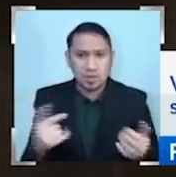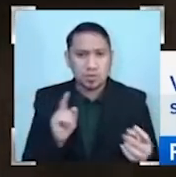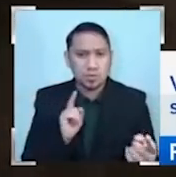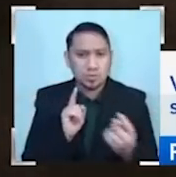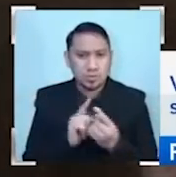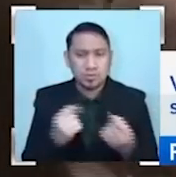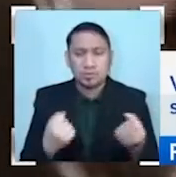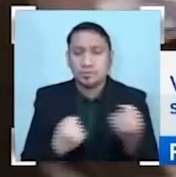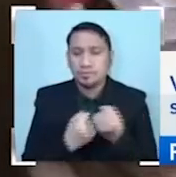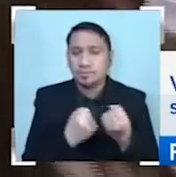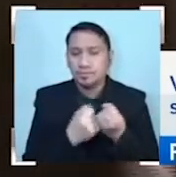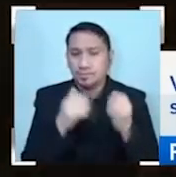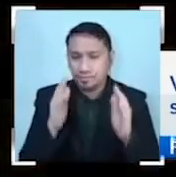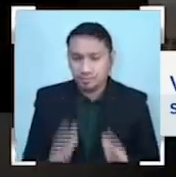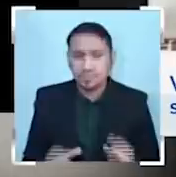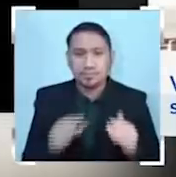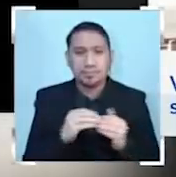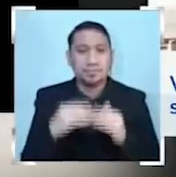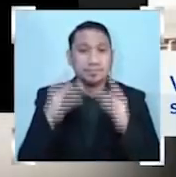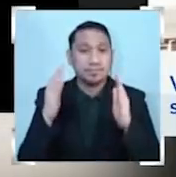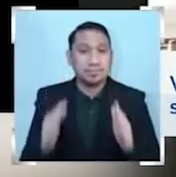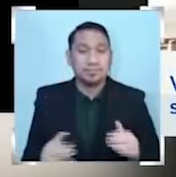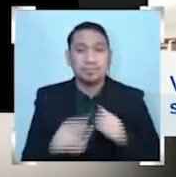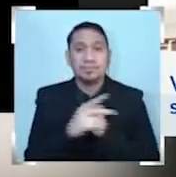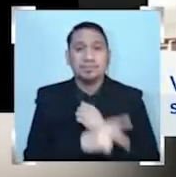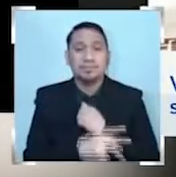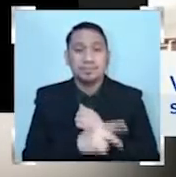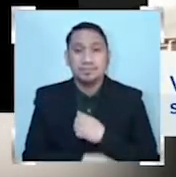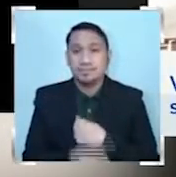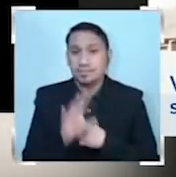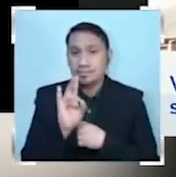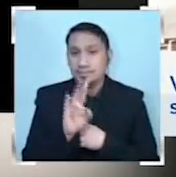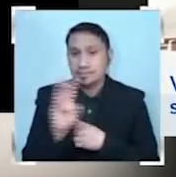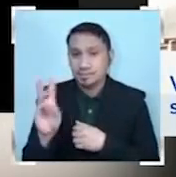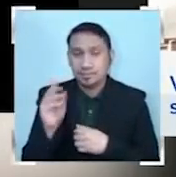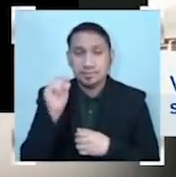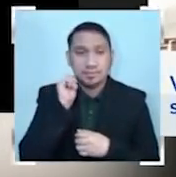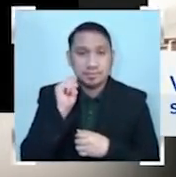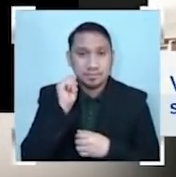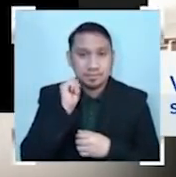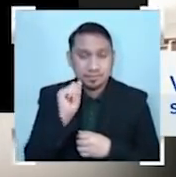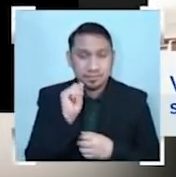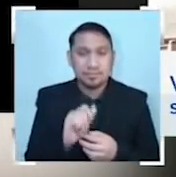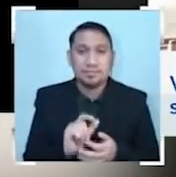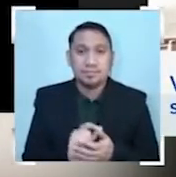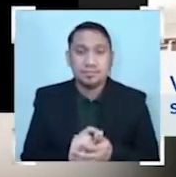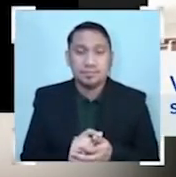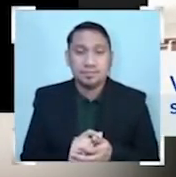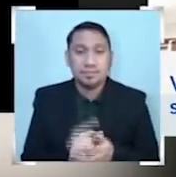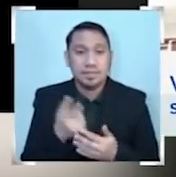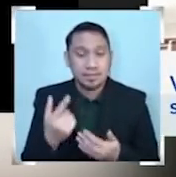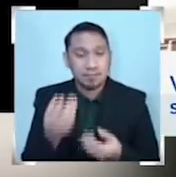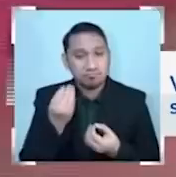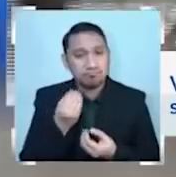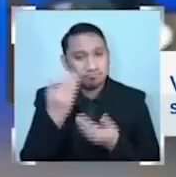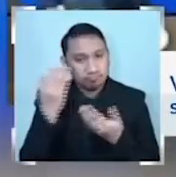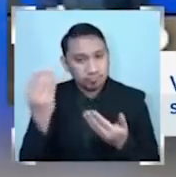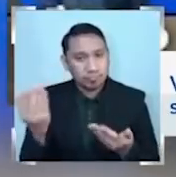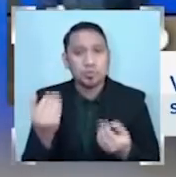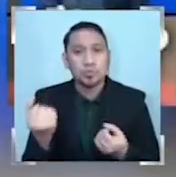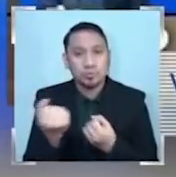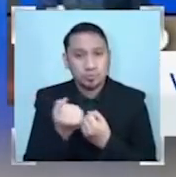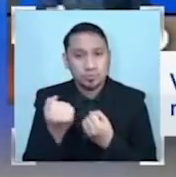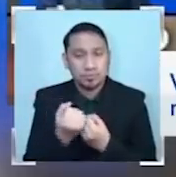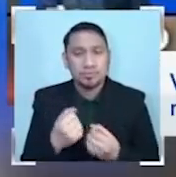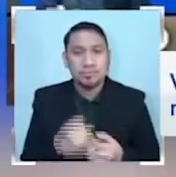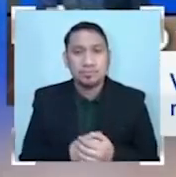at sectoral leaders ng probinsya. 76 na mga babaeng local government leaders naman ang nagpahayag ng suporta kay Robredo.